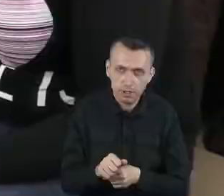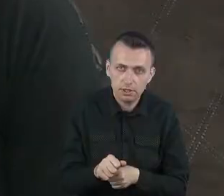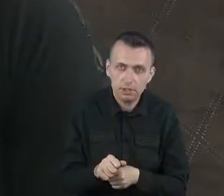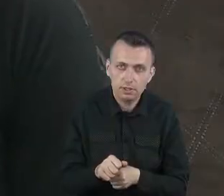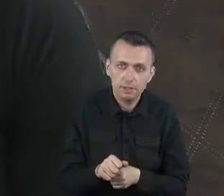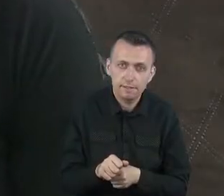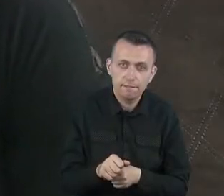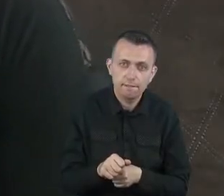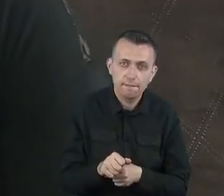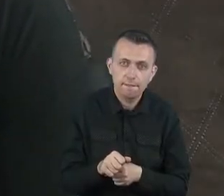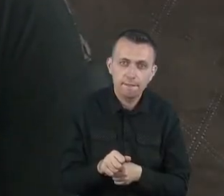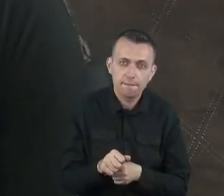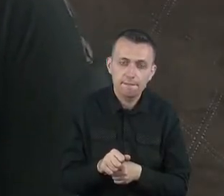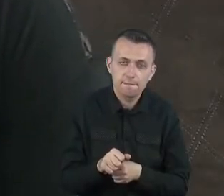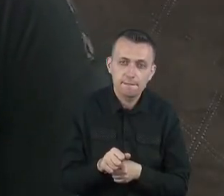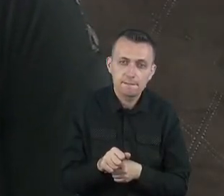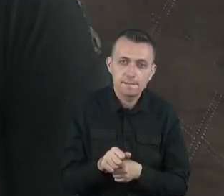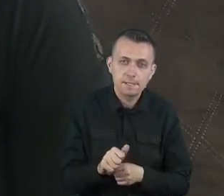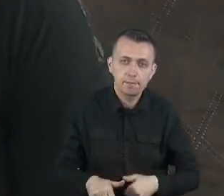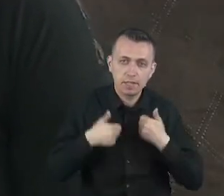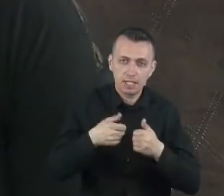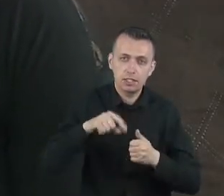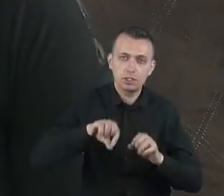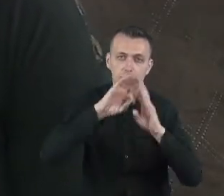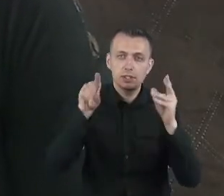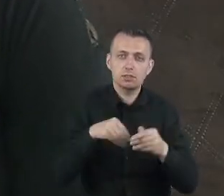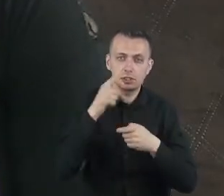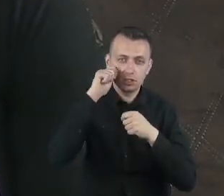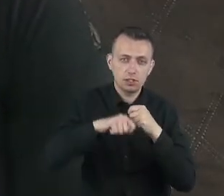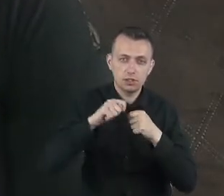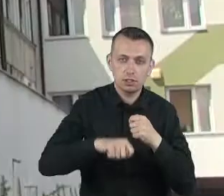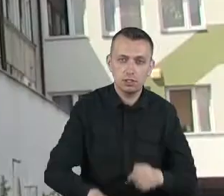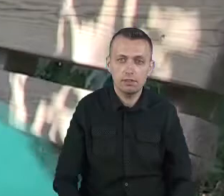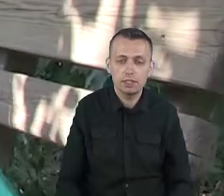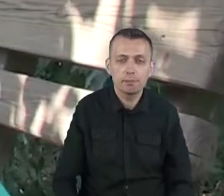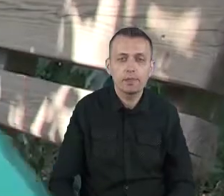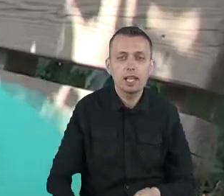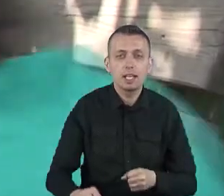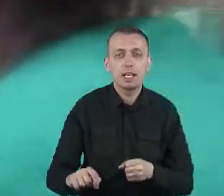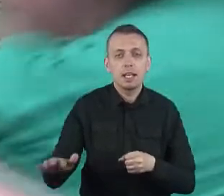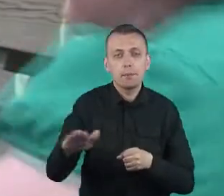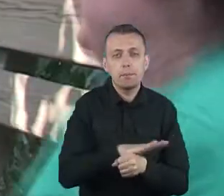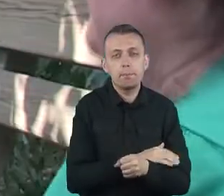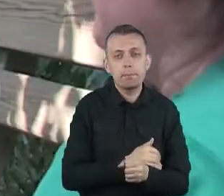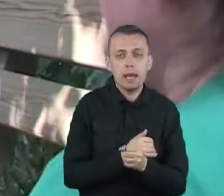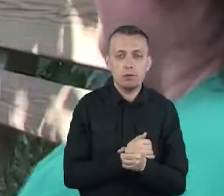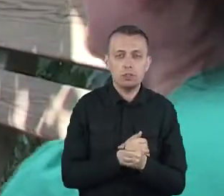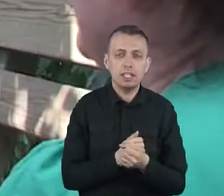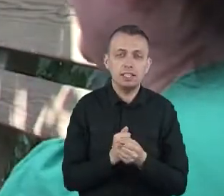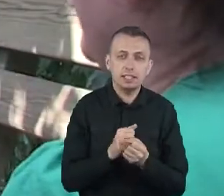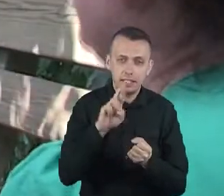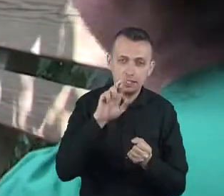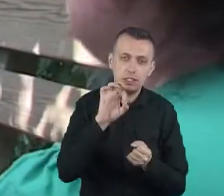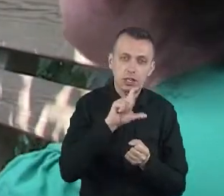tak? I taki jest wymóg, żeby to wszystko kontrolować. Pełnienie funkcji rodziny zastępczej niezawodowej